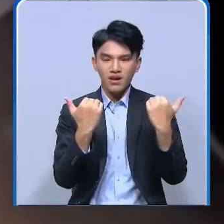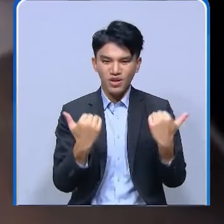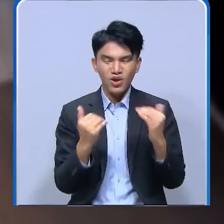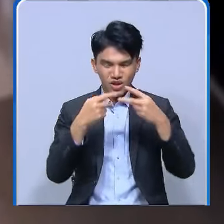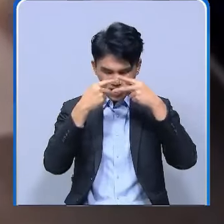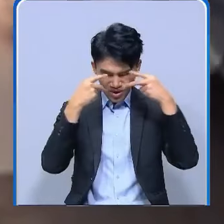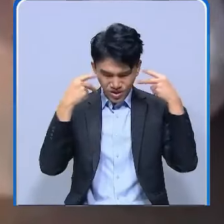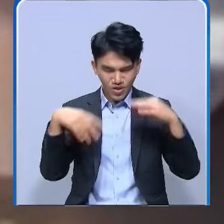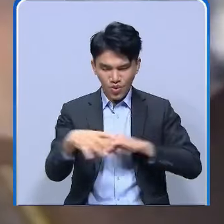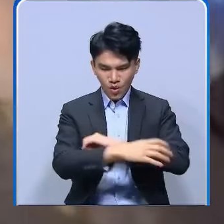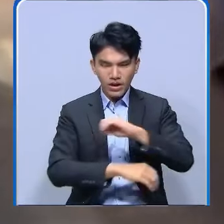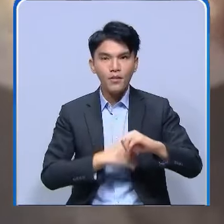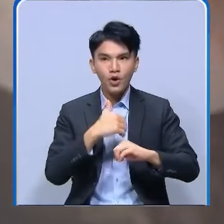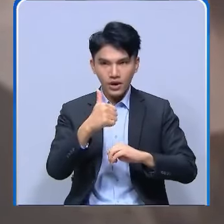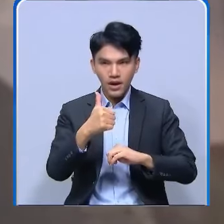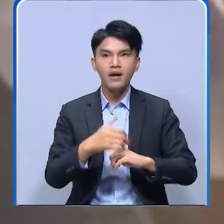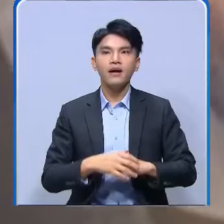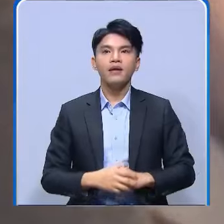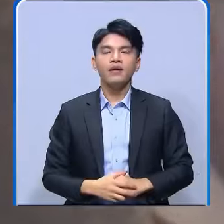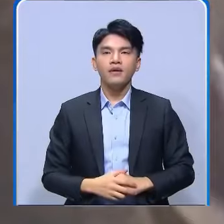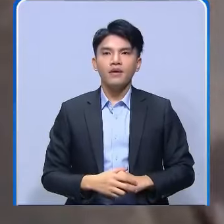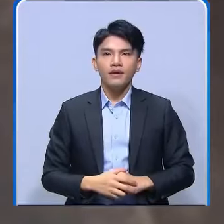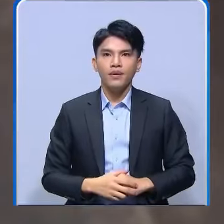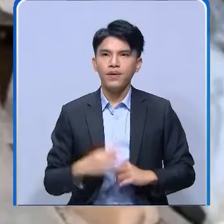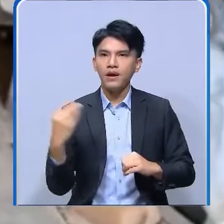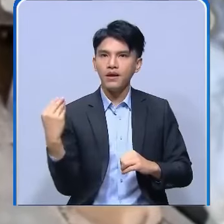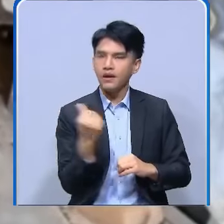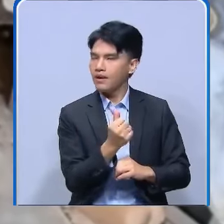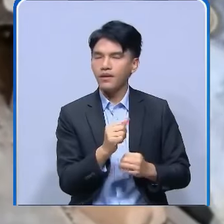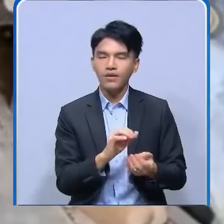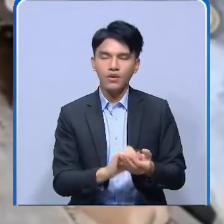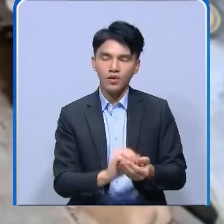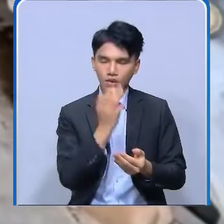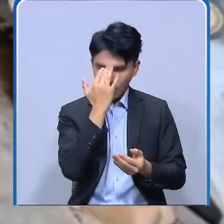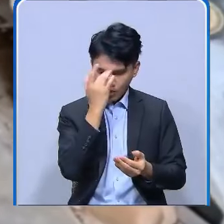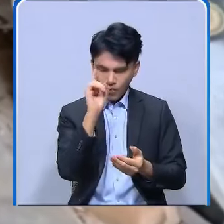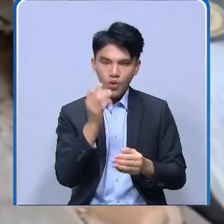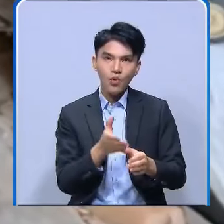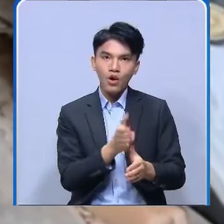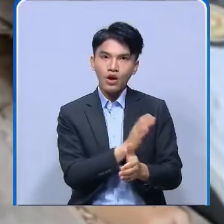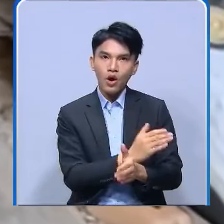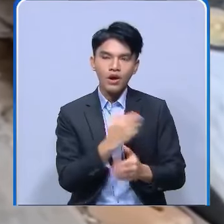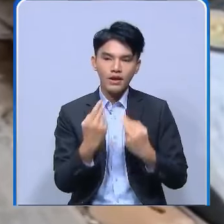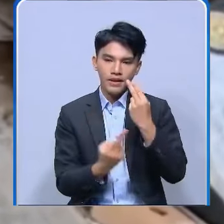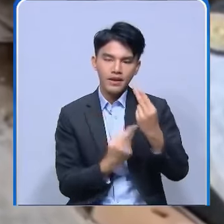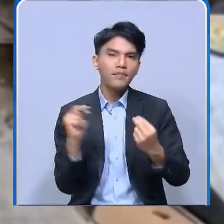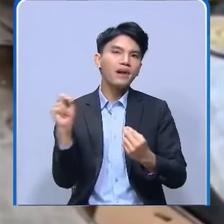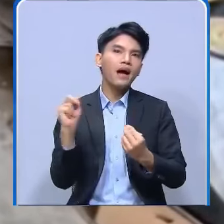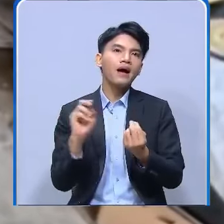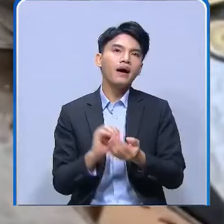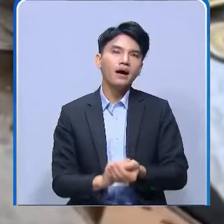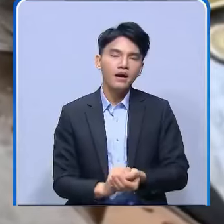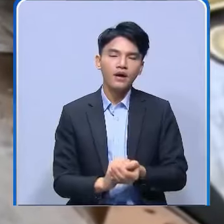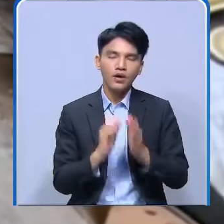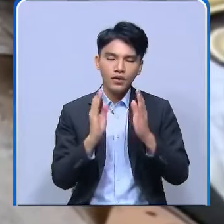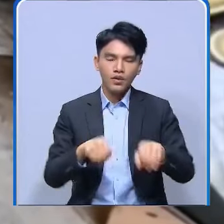ายสามารถขโมยรถจักรยานยนต์แบบพ่วงข้างคันนี้ไปได้อย่างรวดเร็วมากเนื่องจากว่าวันเกิดเหตุหลังกลับจากเยี่ยมน้าชายอะค่ะคนที่เป็นค